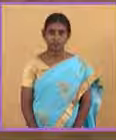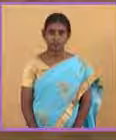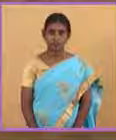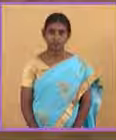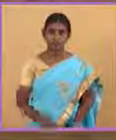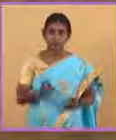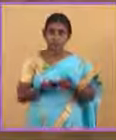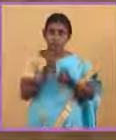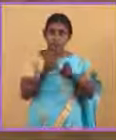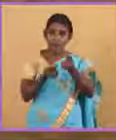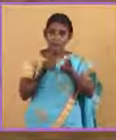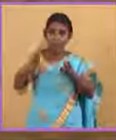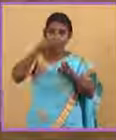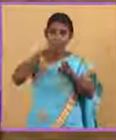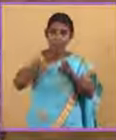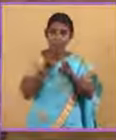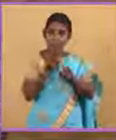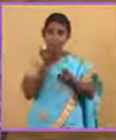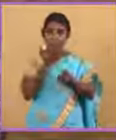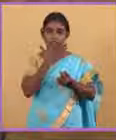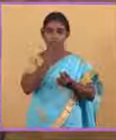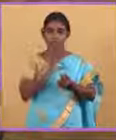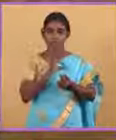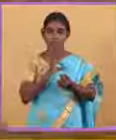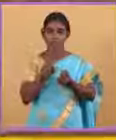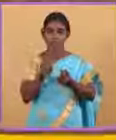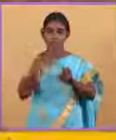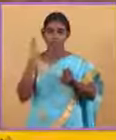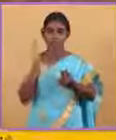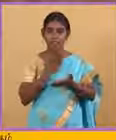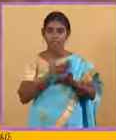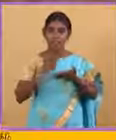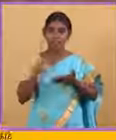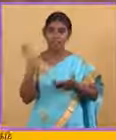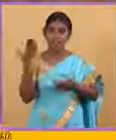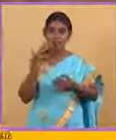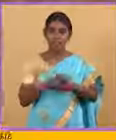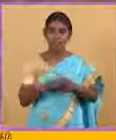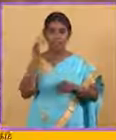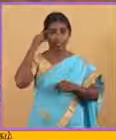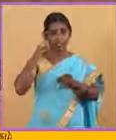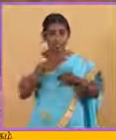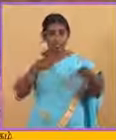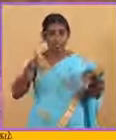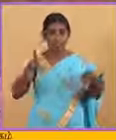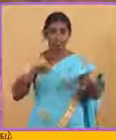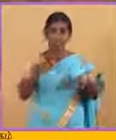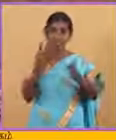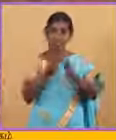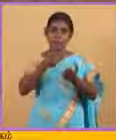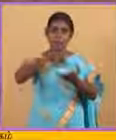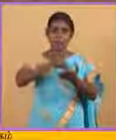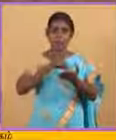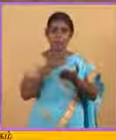அரும்புகளின் செவ்வாய்க்கனி மொழியிலிருந்து பொழியும் எம் மலலை தமிழே, எண்ணங்கள் பிறரறிய ஏதுவாய் அமைந்த எம்மொழி